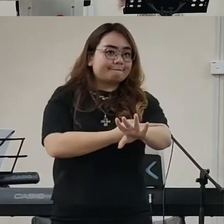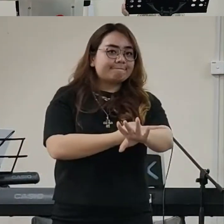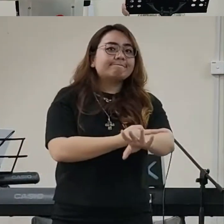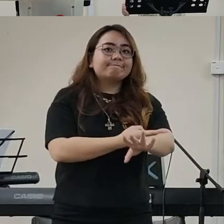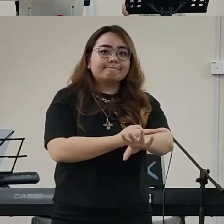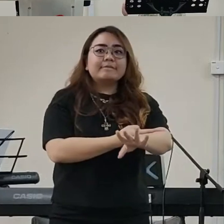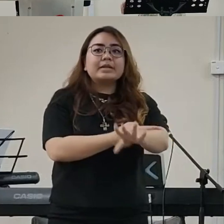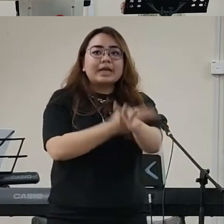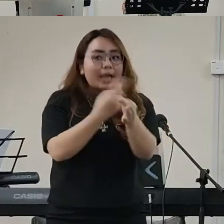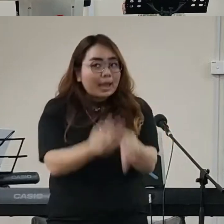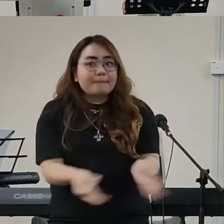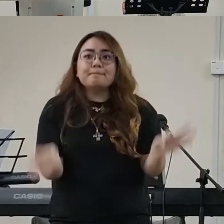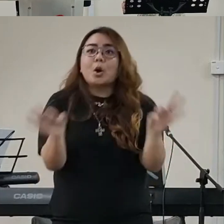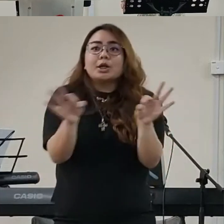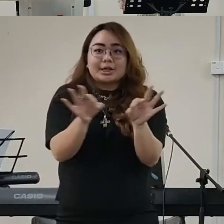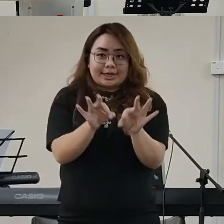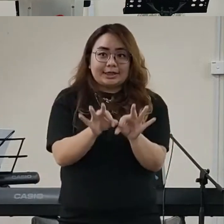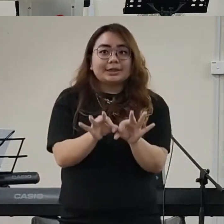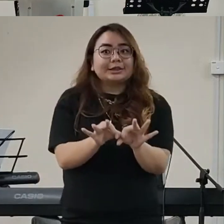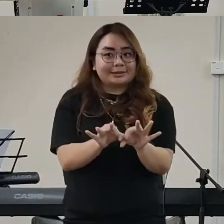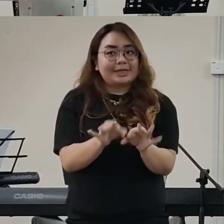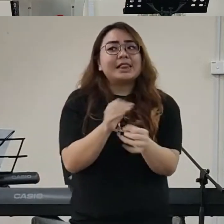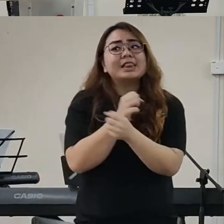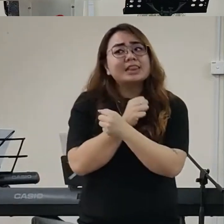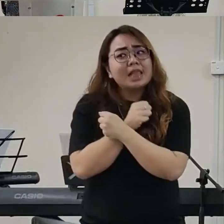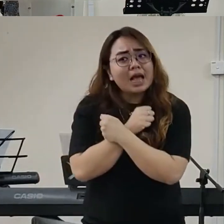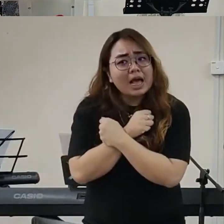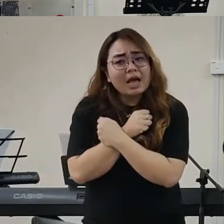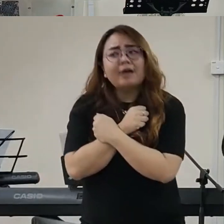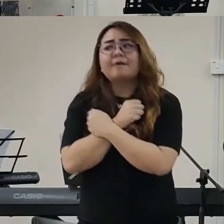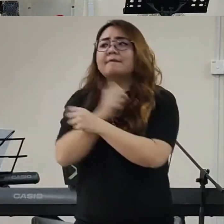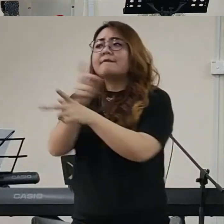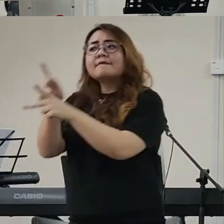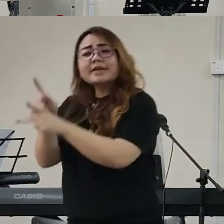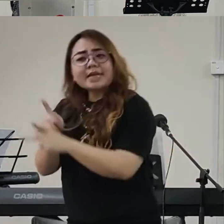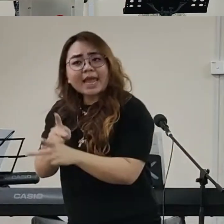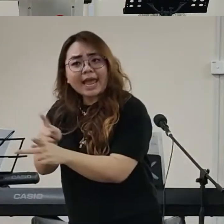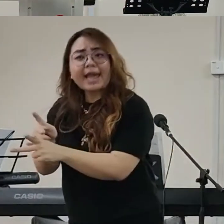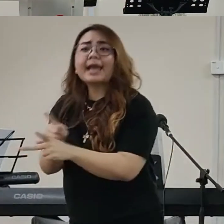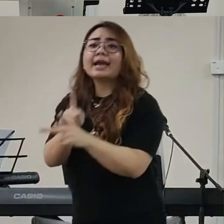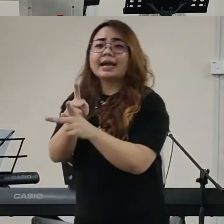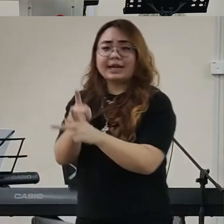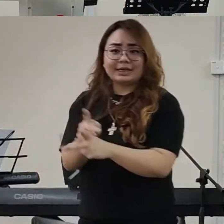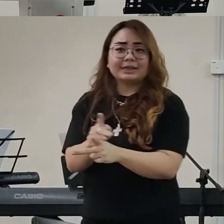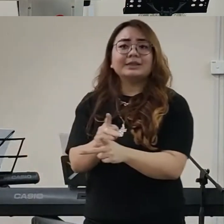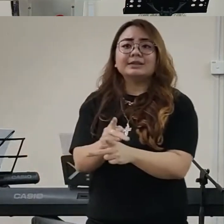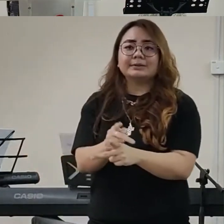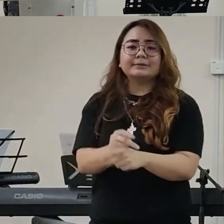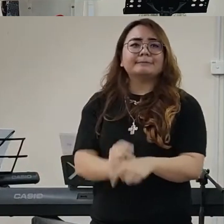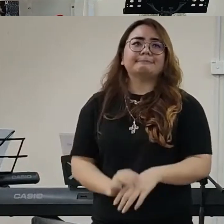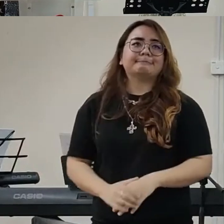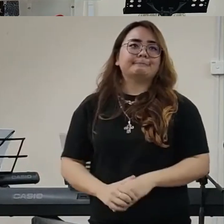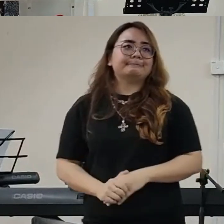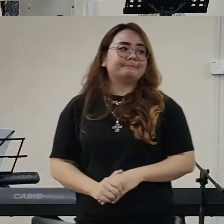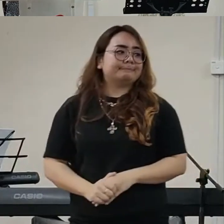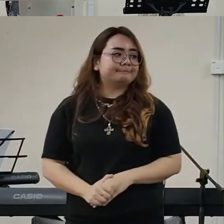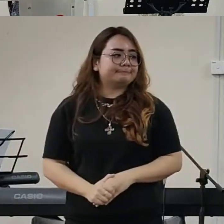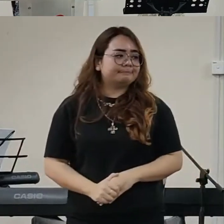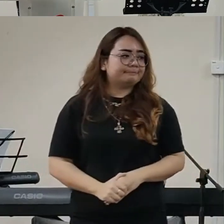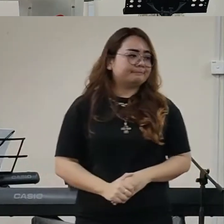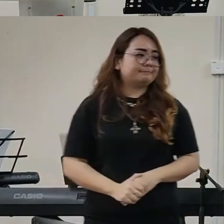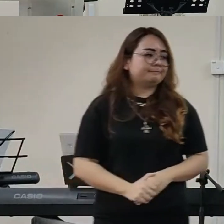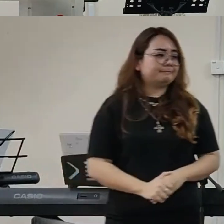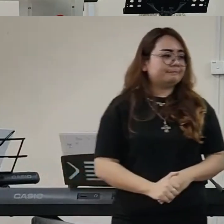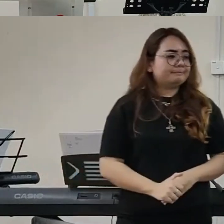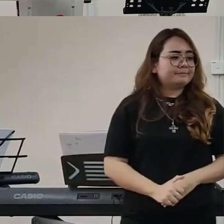要准备的，而不是说随随便便的就来到那个我们来讨论的环节呢，就随便的这样子的话，是需要准